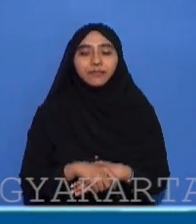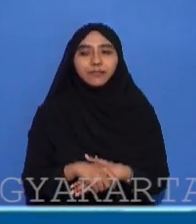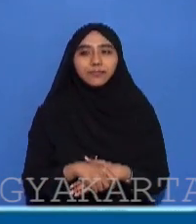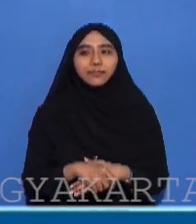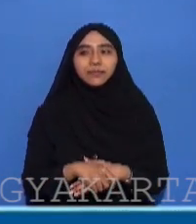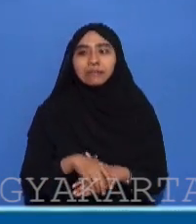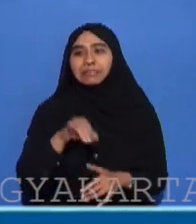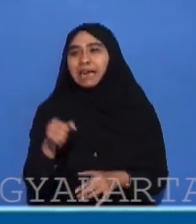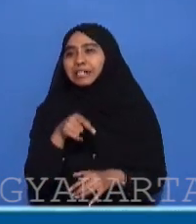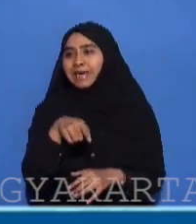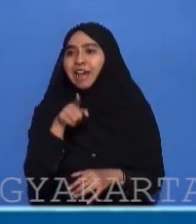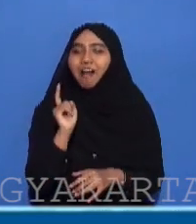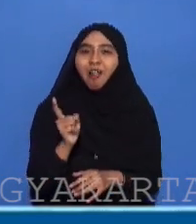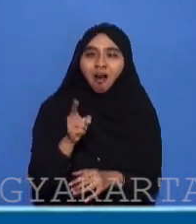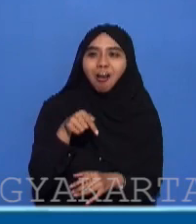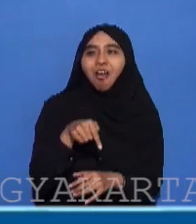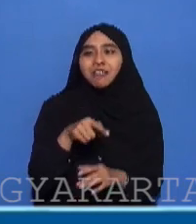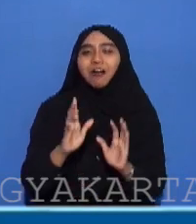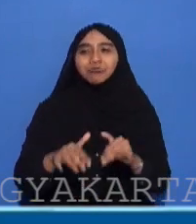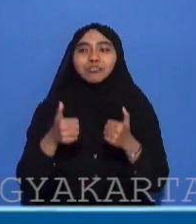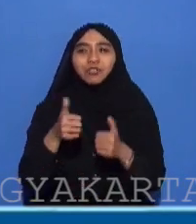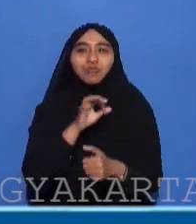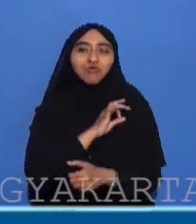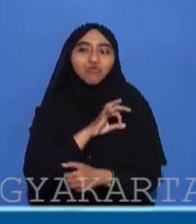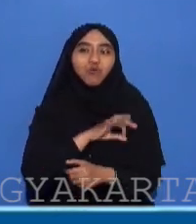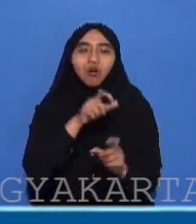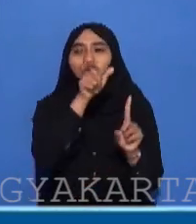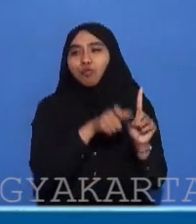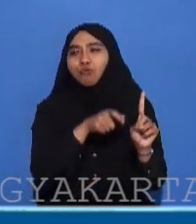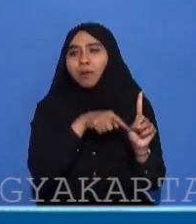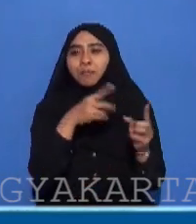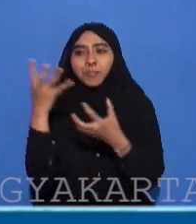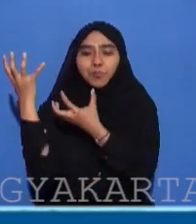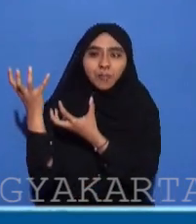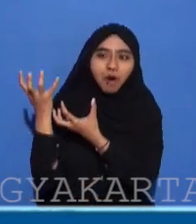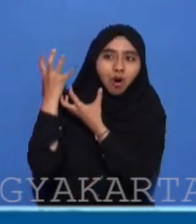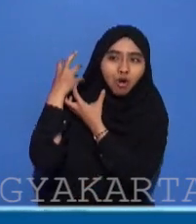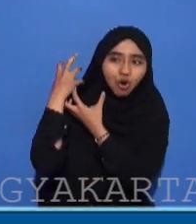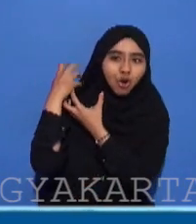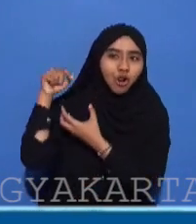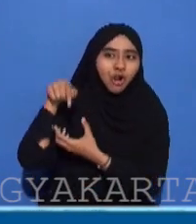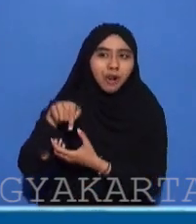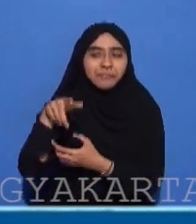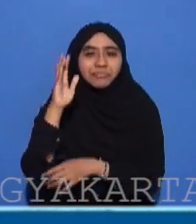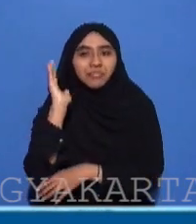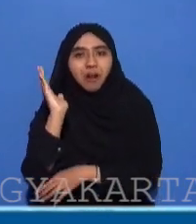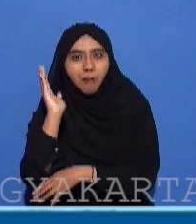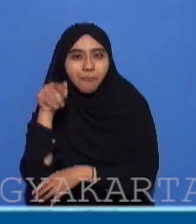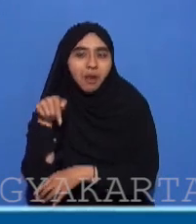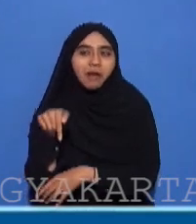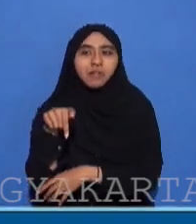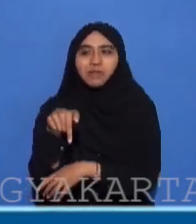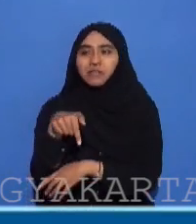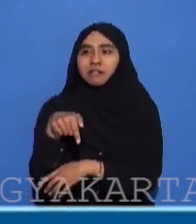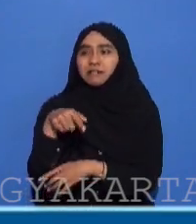Tengah kalau dengan usaha pihak menggaeng Poro bakul tanaman ini ingkang wonten ing Lala